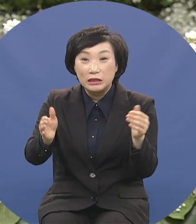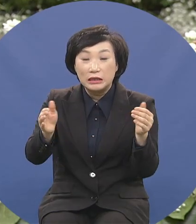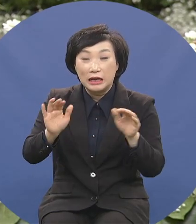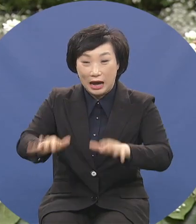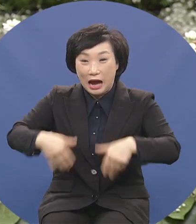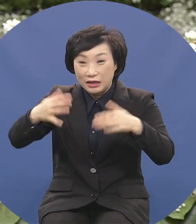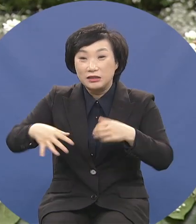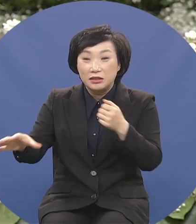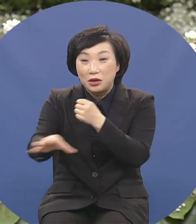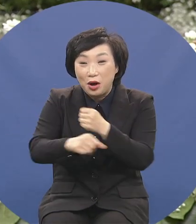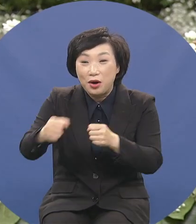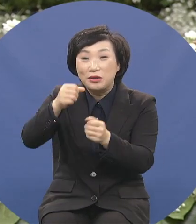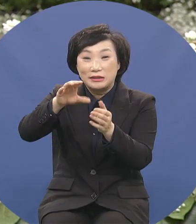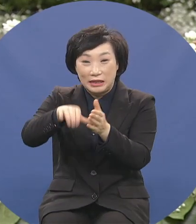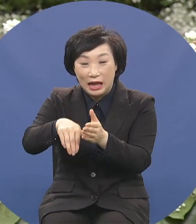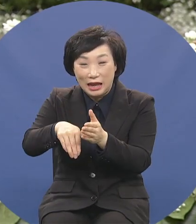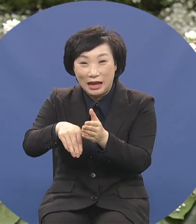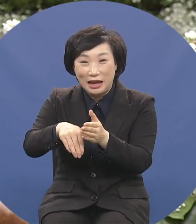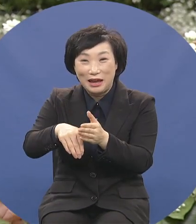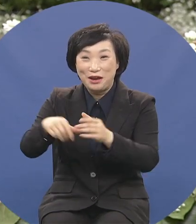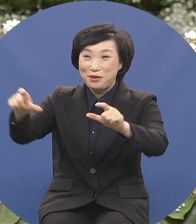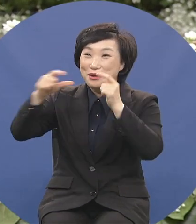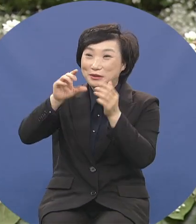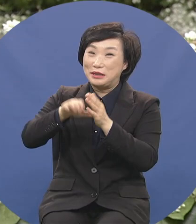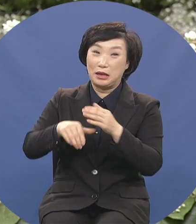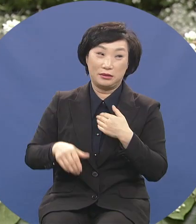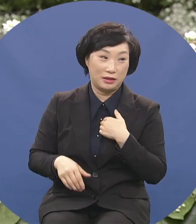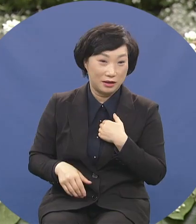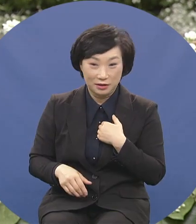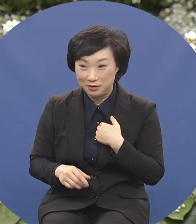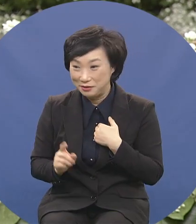가을 타작마당이야 라고 할 때